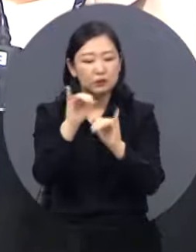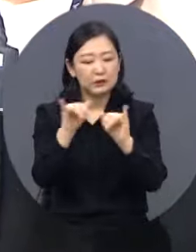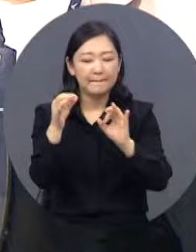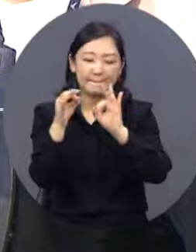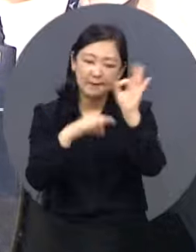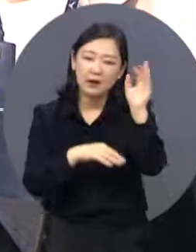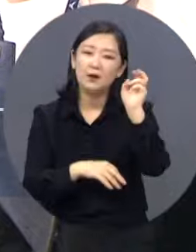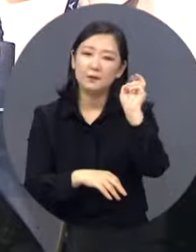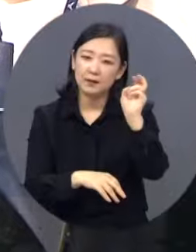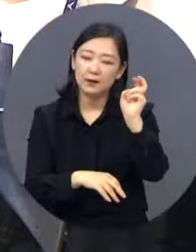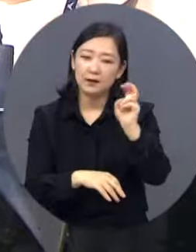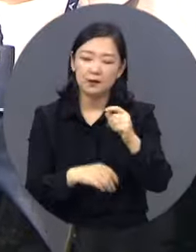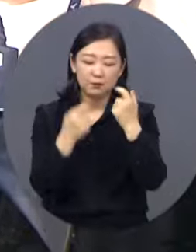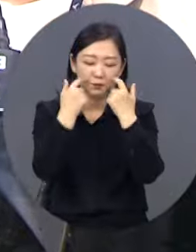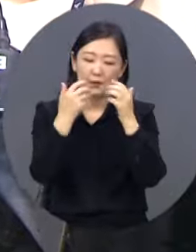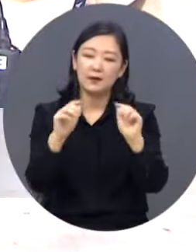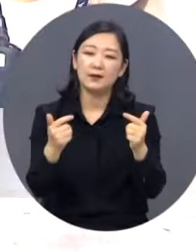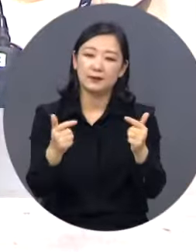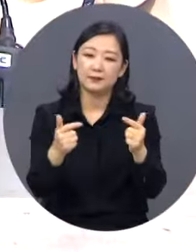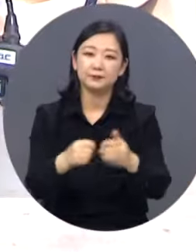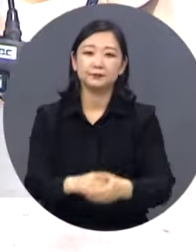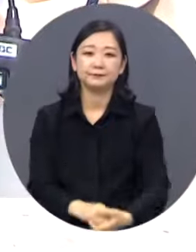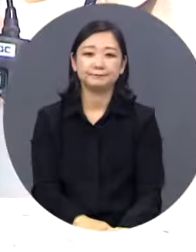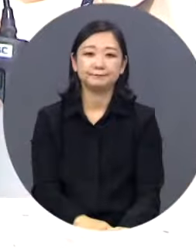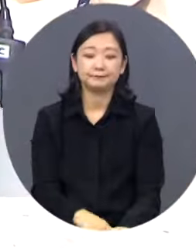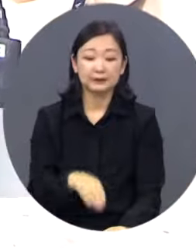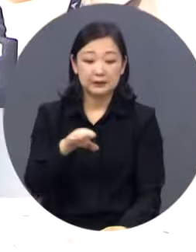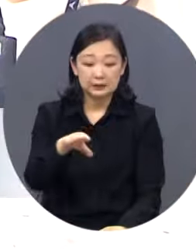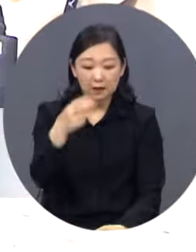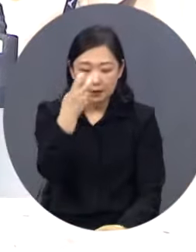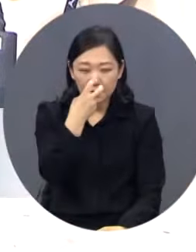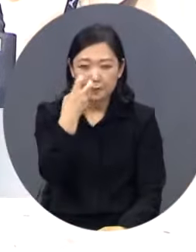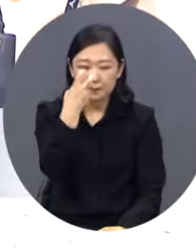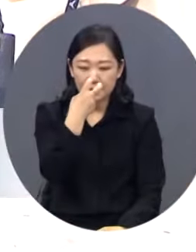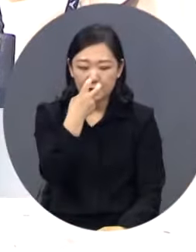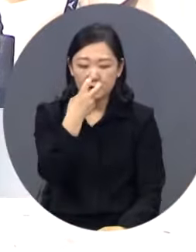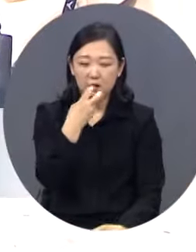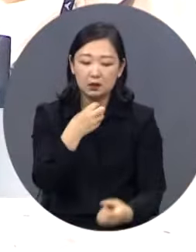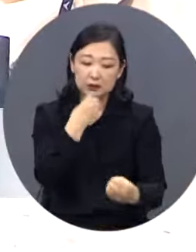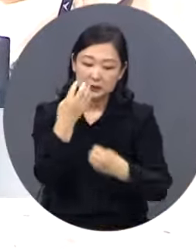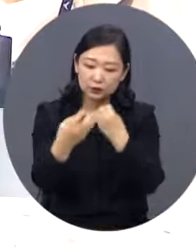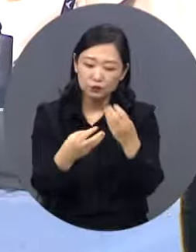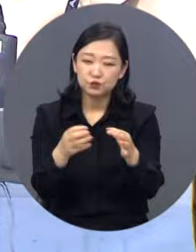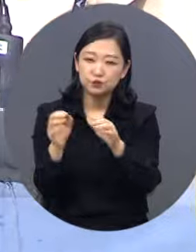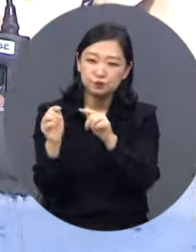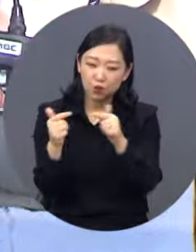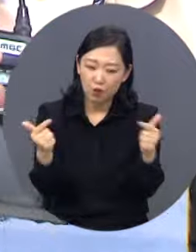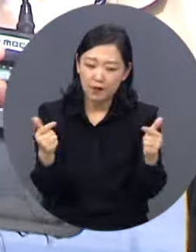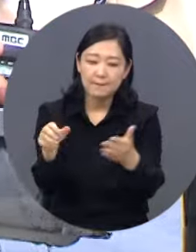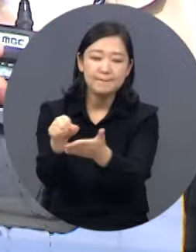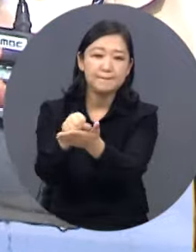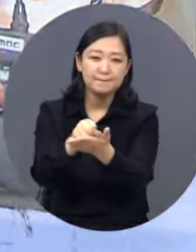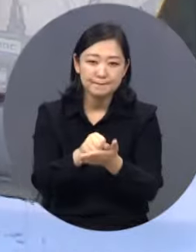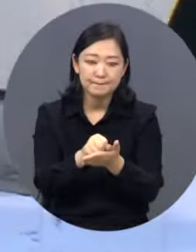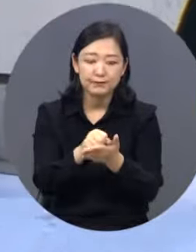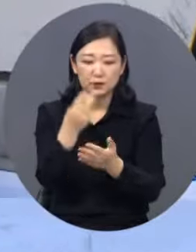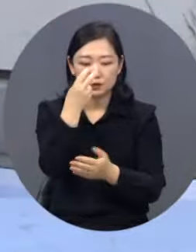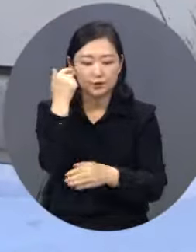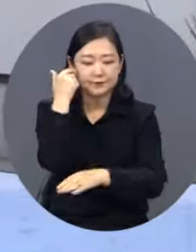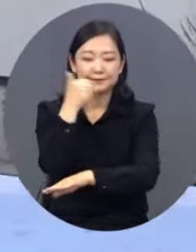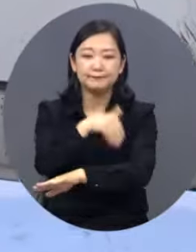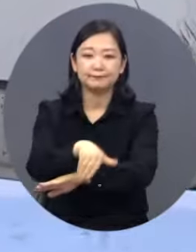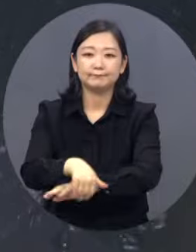추정은 되는데요. 아직 명확하진 않고요. 차량 감식이나 진술을 통해서 상세 조사할